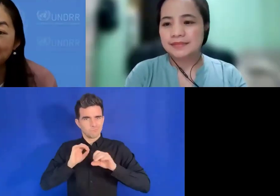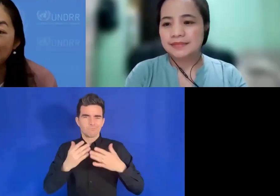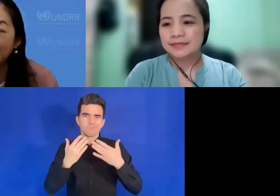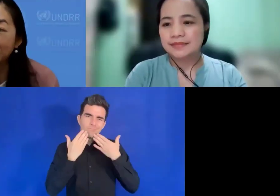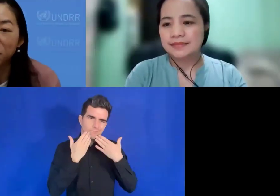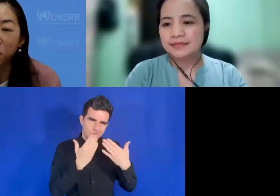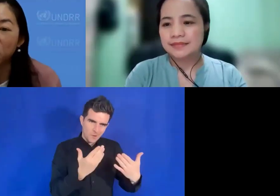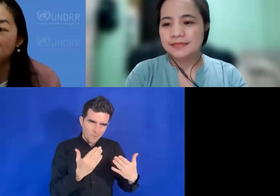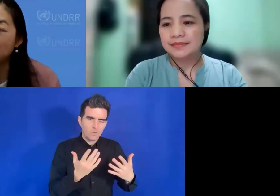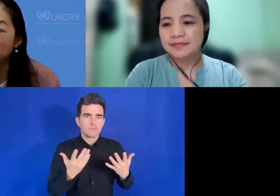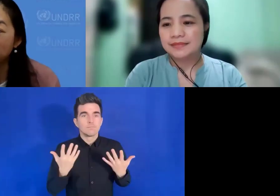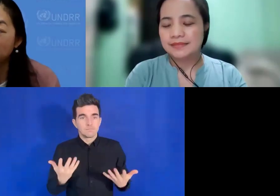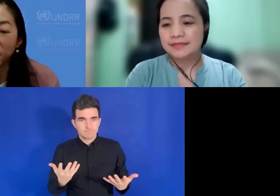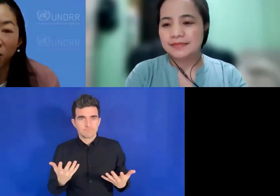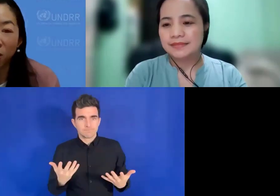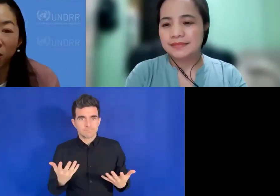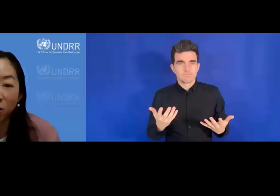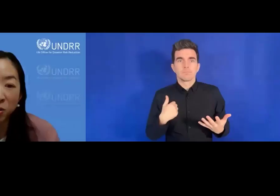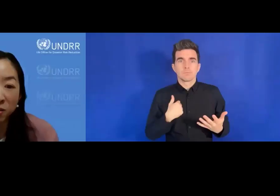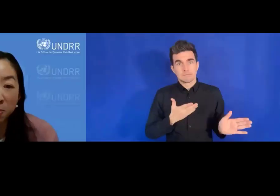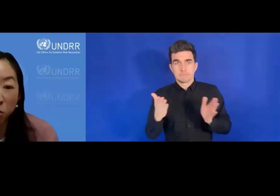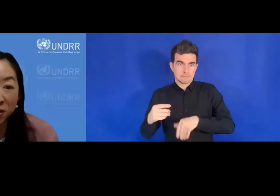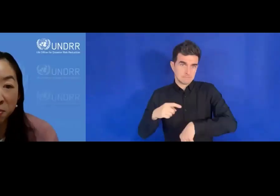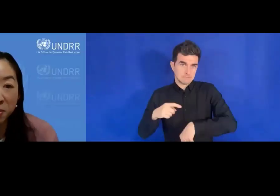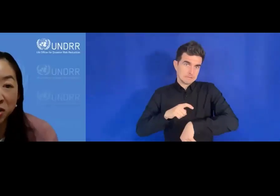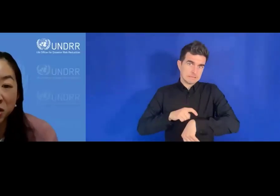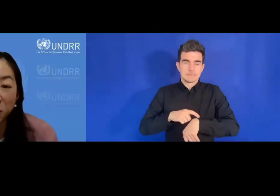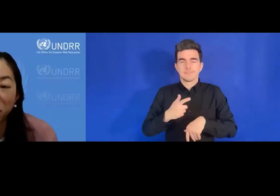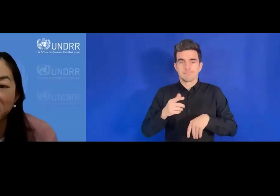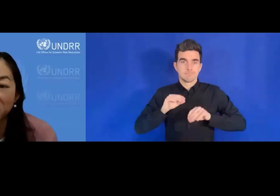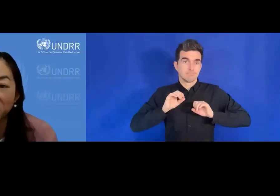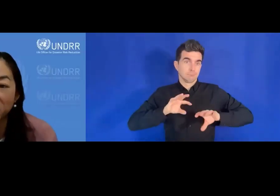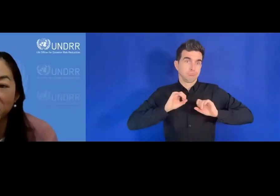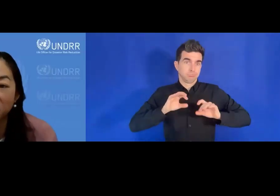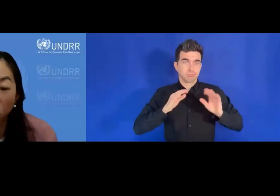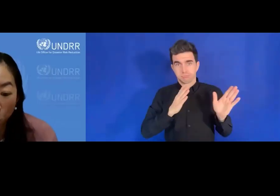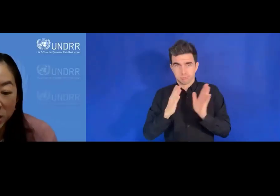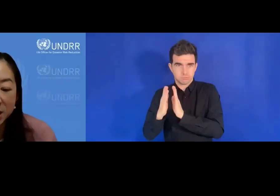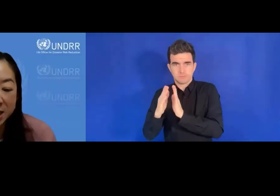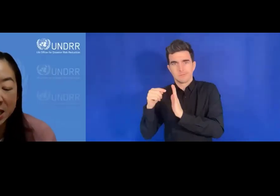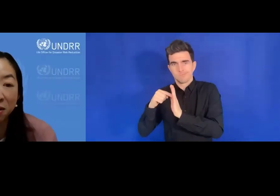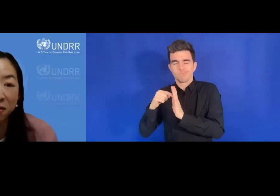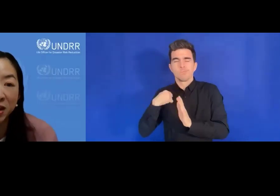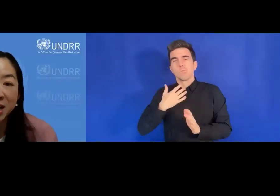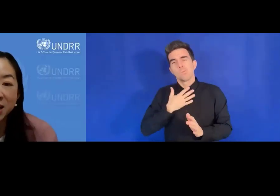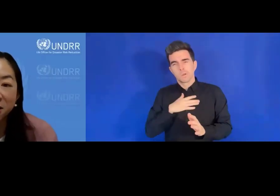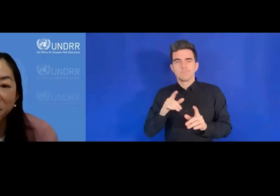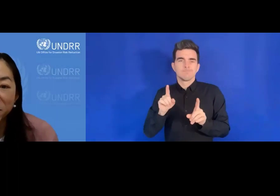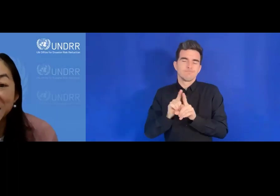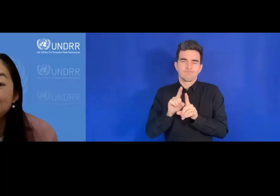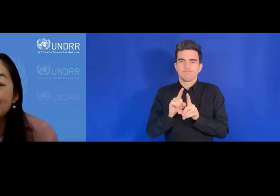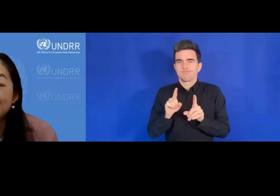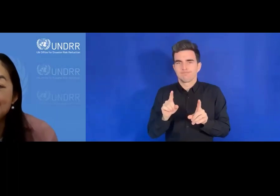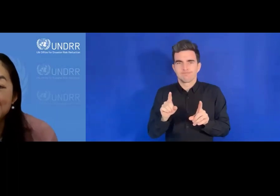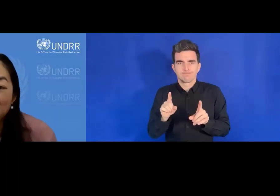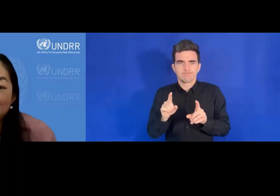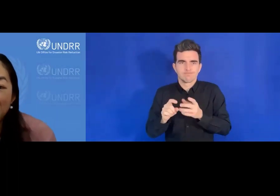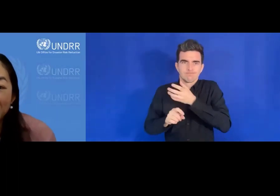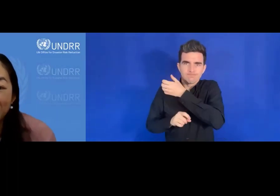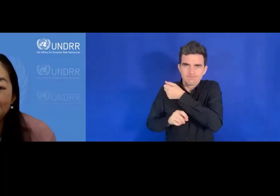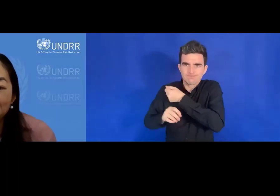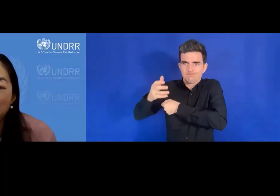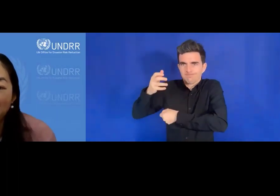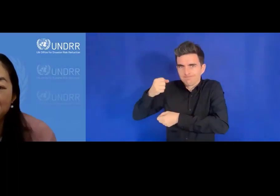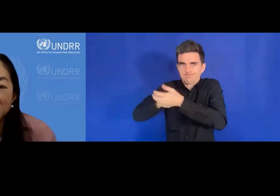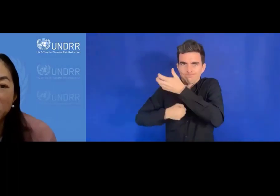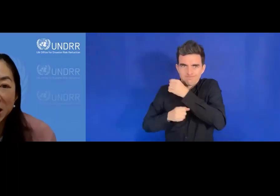'aimerais vous donner une sorte de résumé de la formation qui vient d'être faite et peut-être des informations supplémentaires autour du